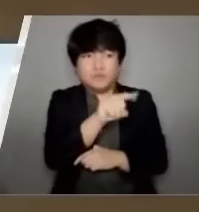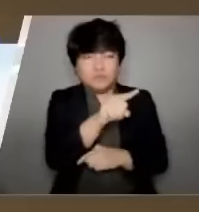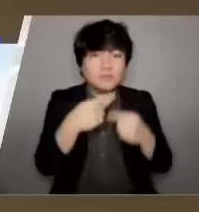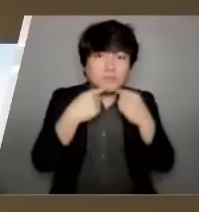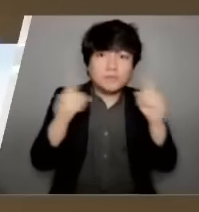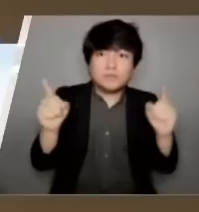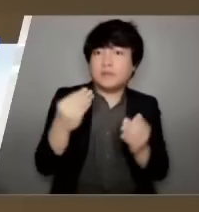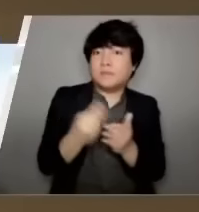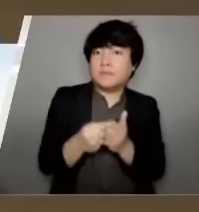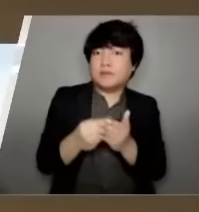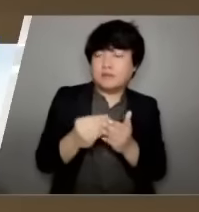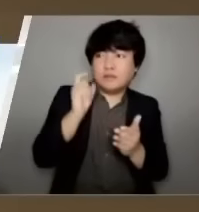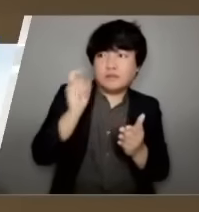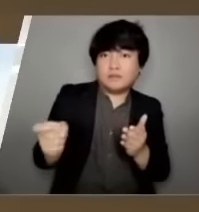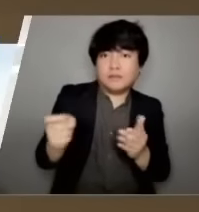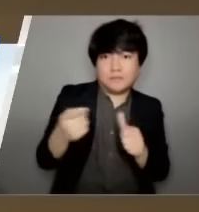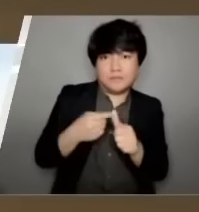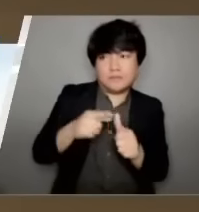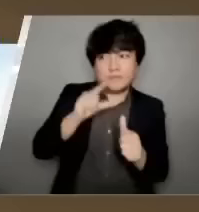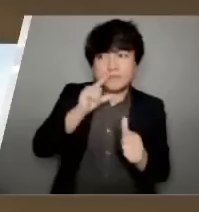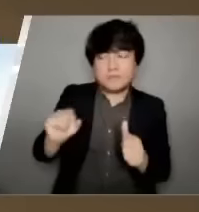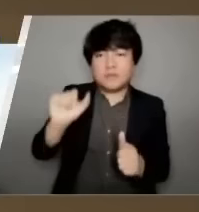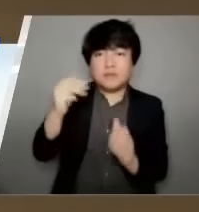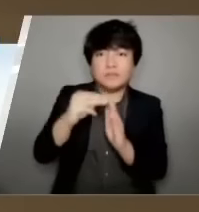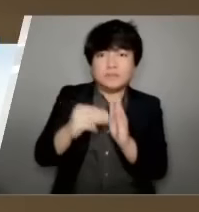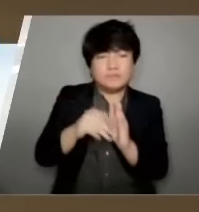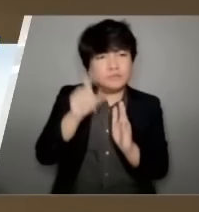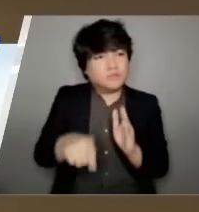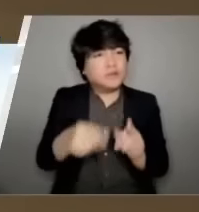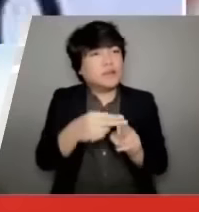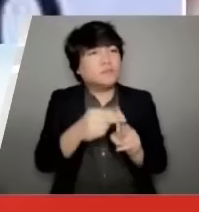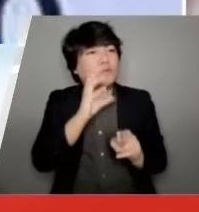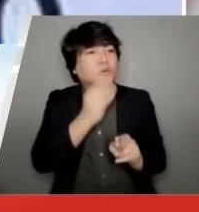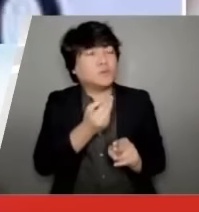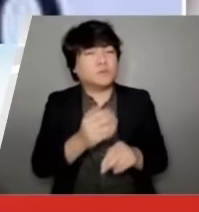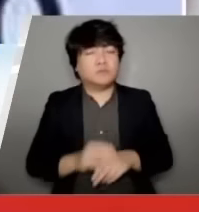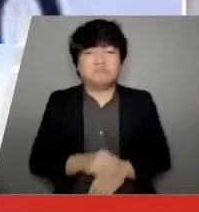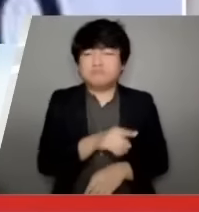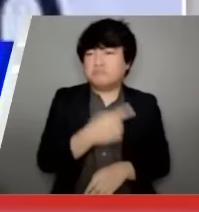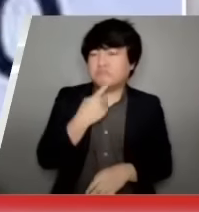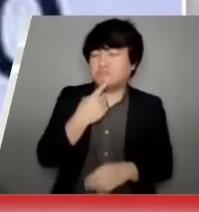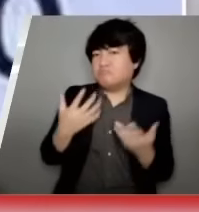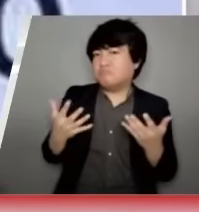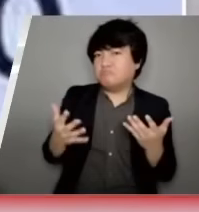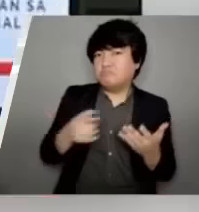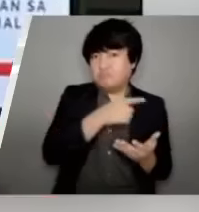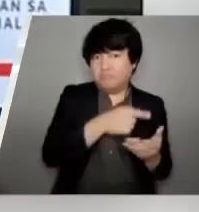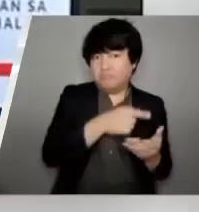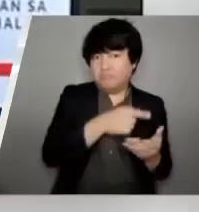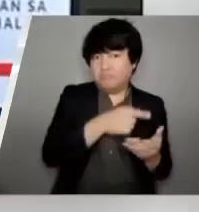ng pera. Depensa naman ni Abalos, wala siyang nakikitang mali sa mga pribadong individual na nag-alok ng reward. Mas makabubuti raw